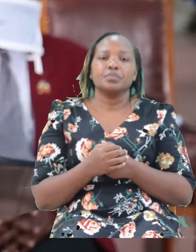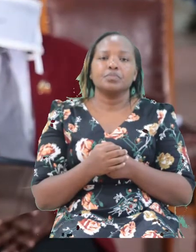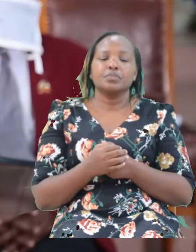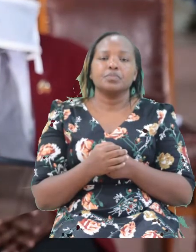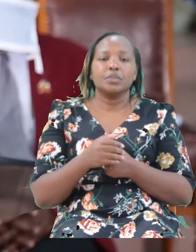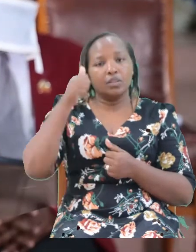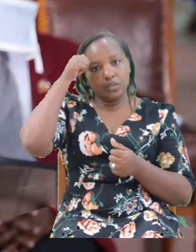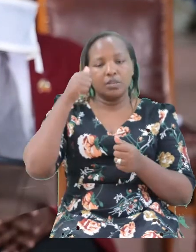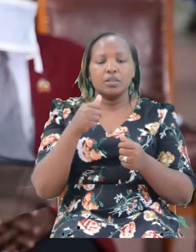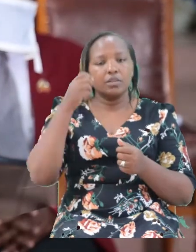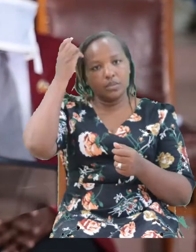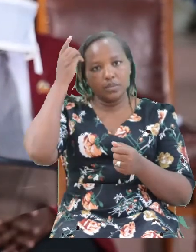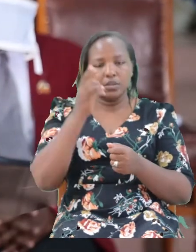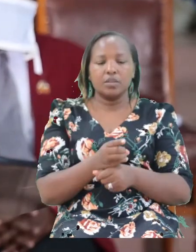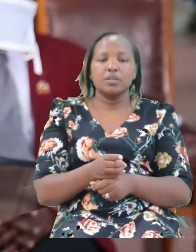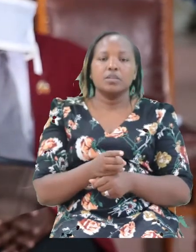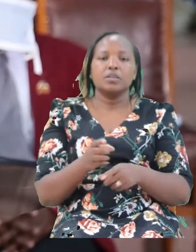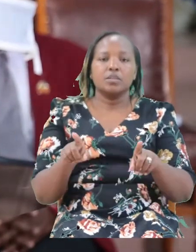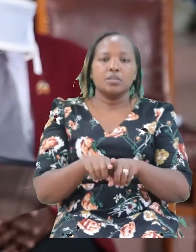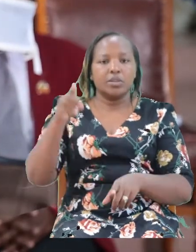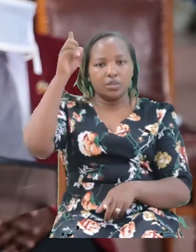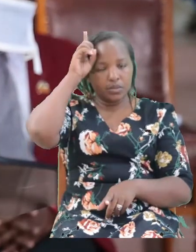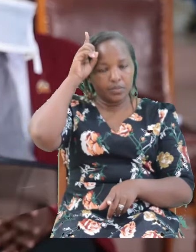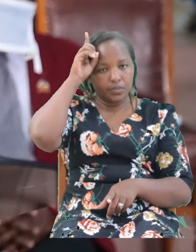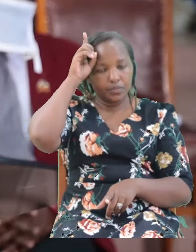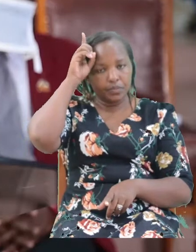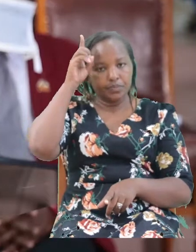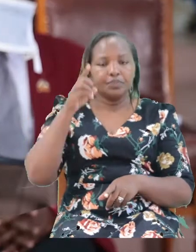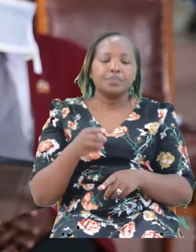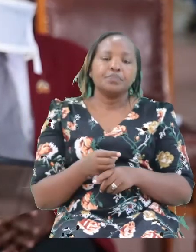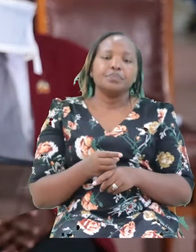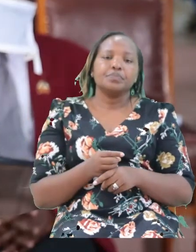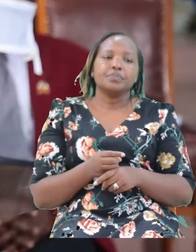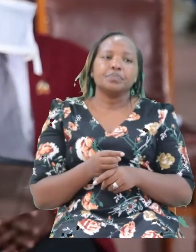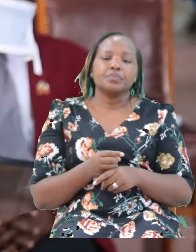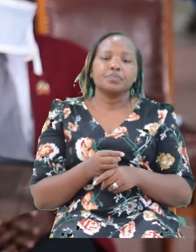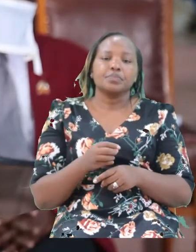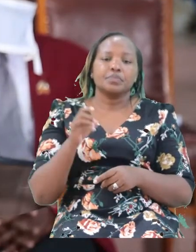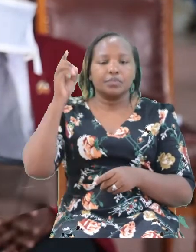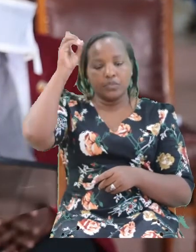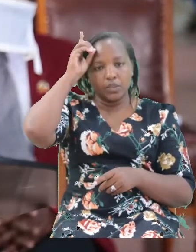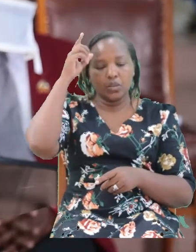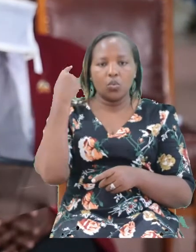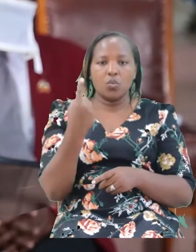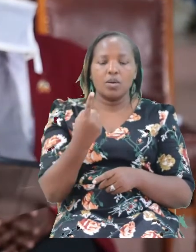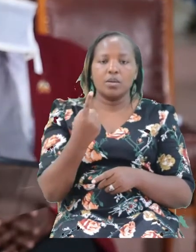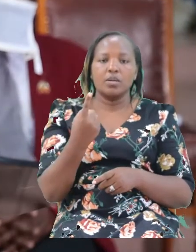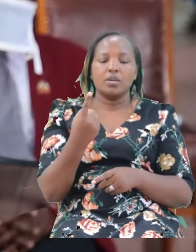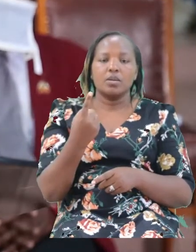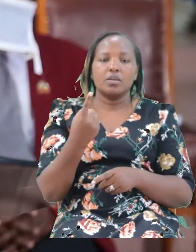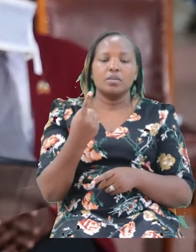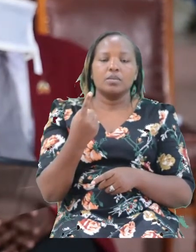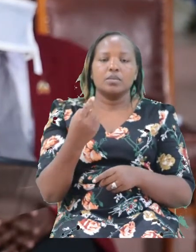amua kama Danieli vile aliamua. Na tumeona katika Danieli 1 mlango wa